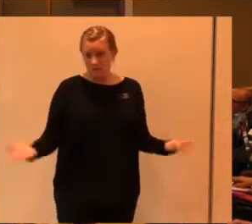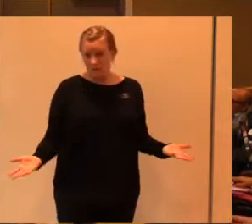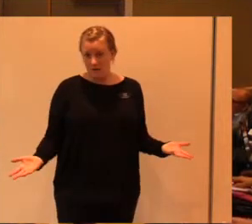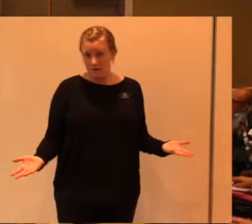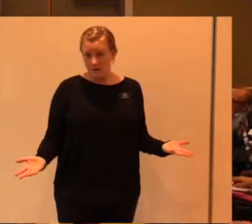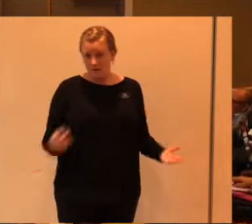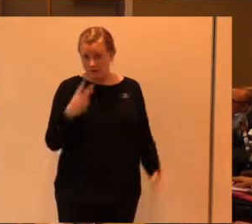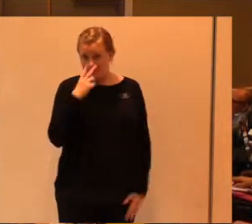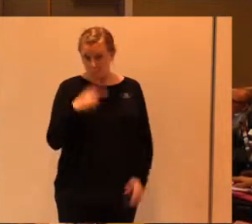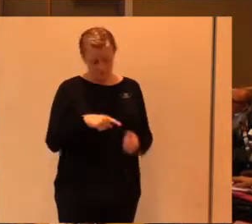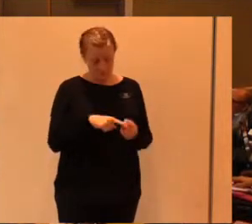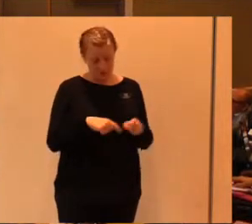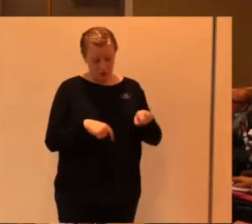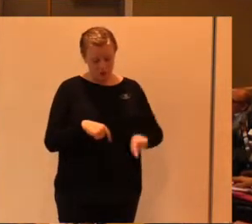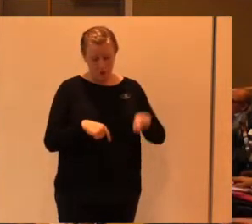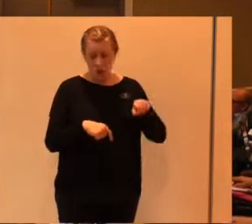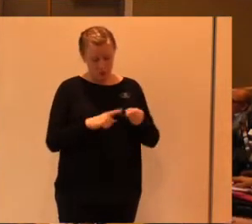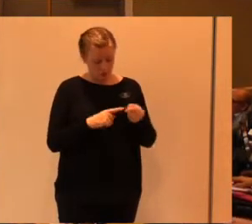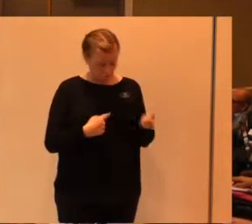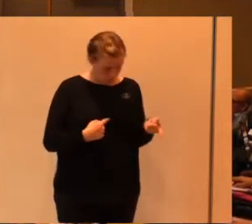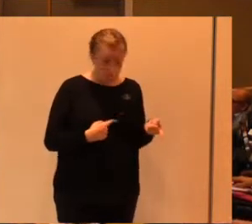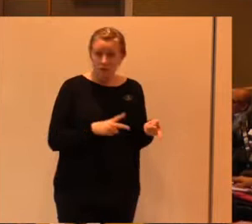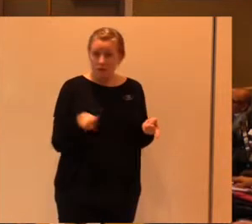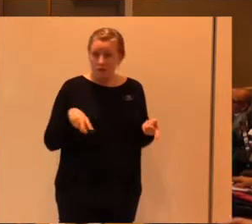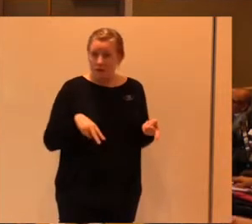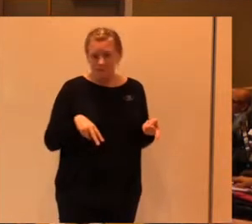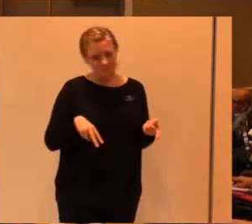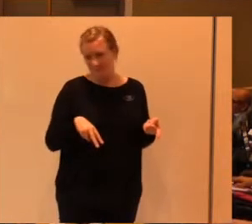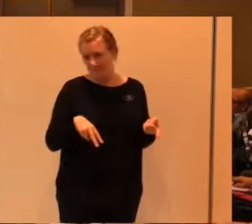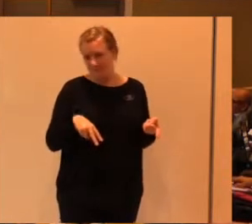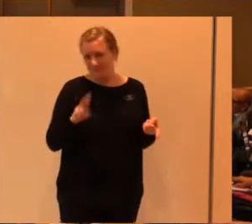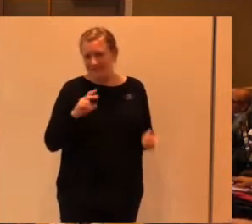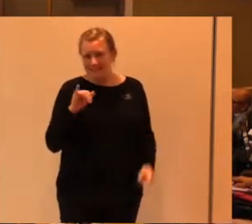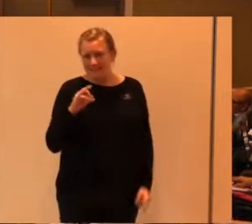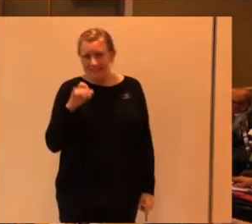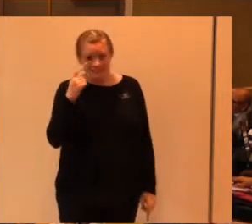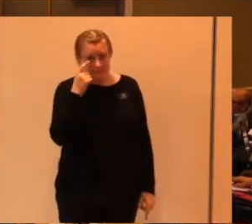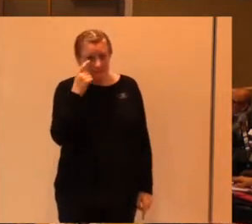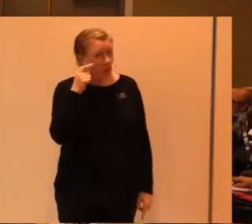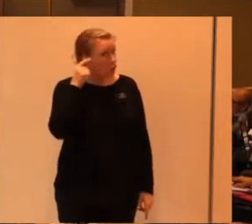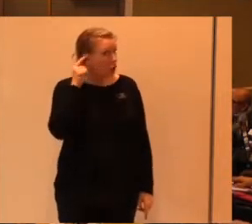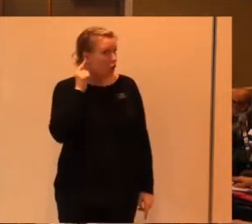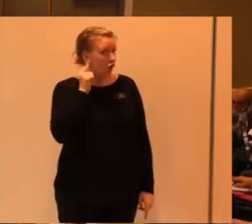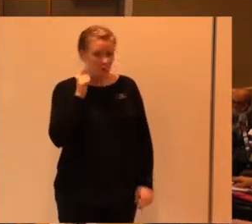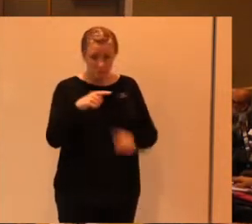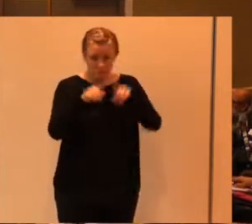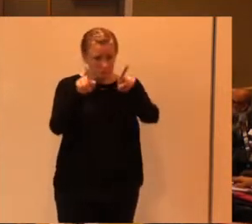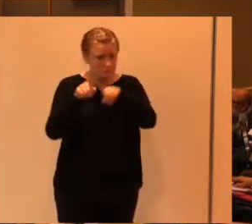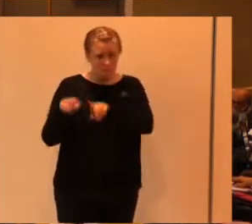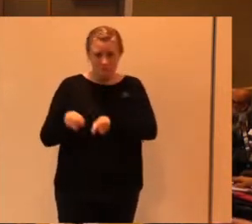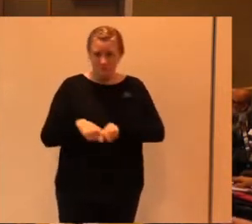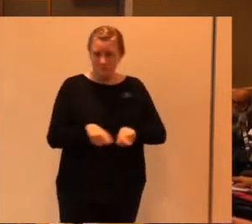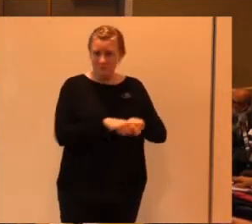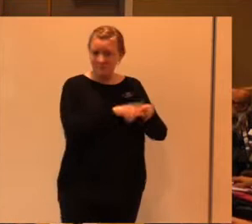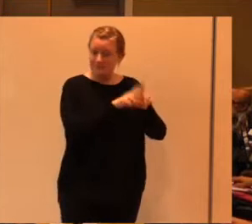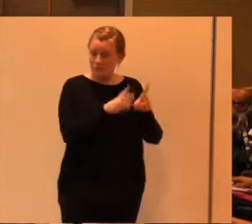Bara kolla på fingeravtrycket till exempel. Det är ett jättebra exempel på att vi är olika. Eller våra irisar, eller våra öron. Alla de här sakerna använder man